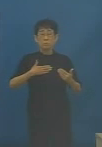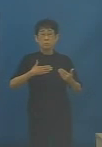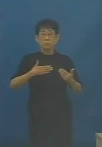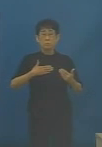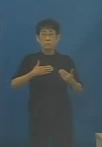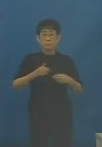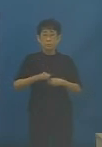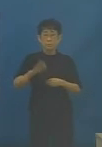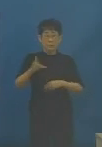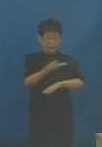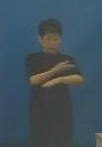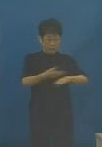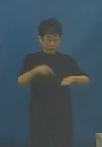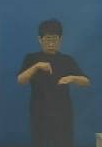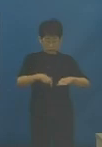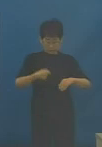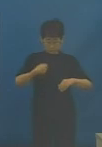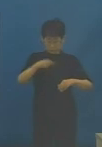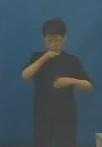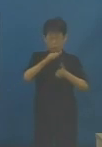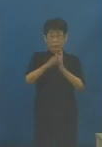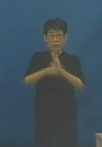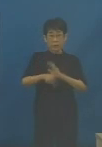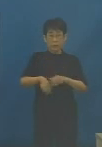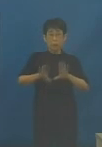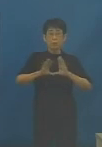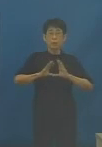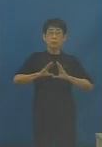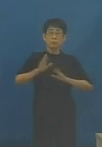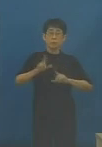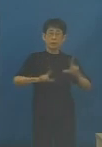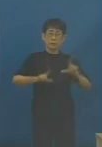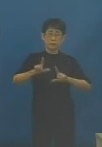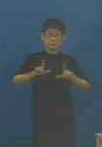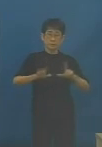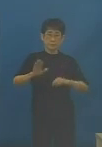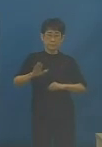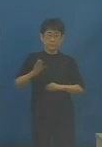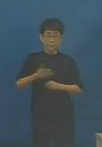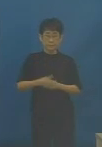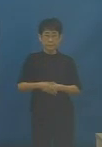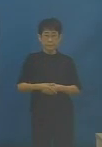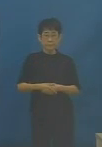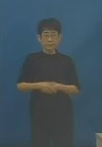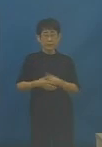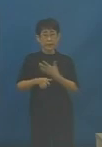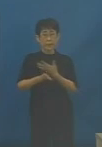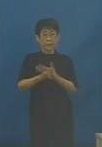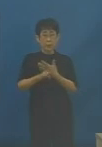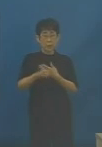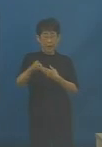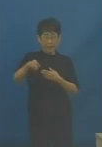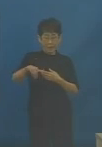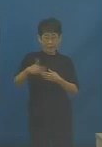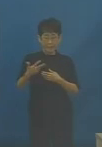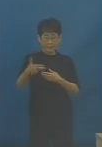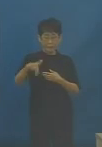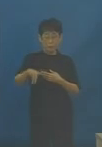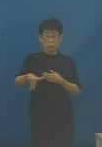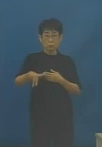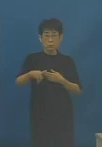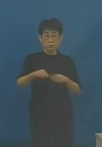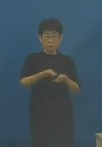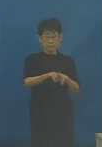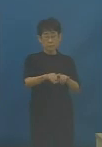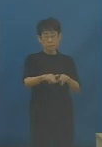しては我々の方で受ける形でありますけれども、まあ、それは例えばこうハーシスの入力であっても、